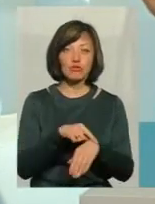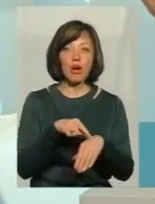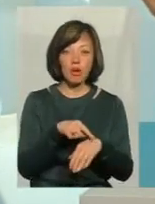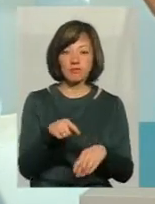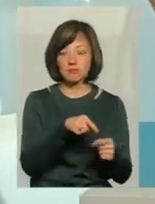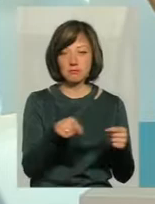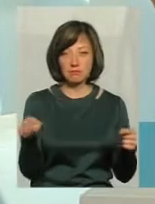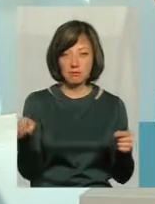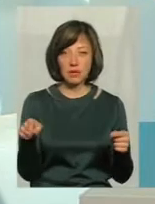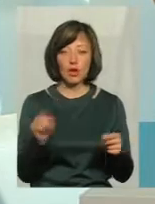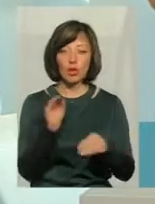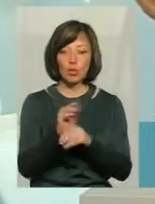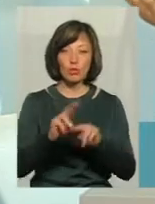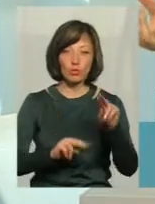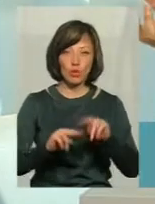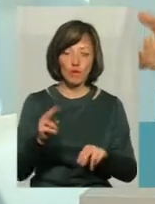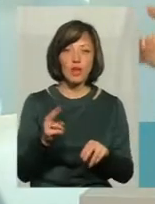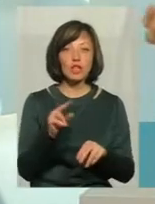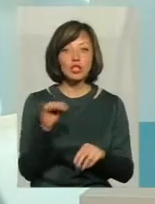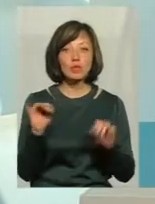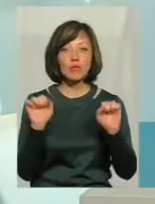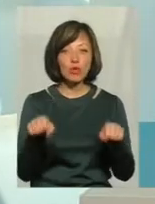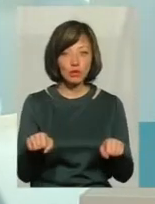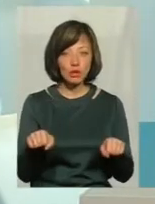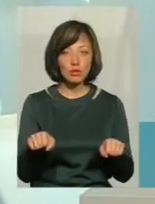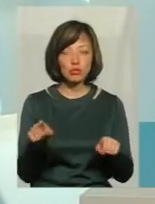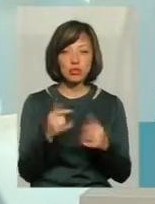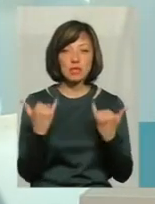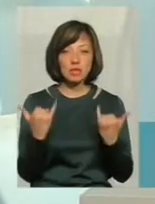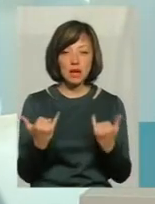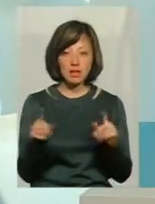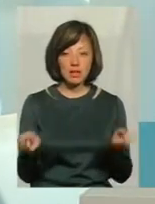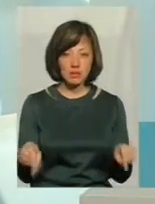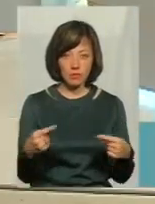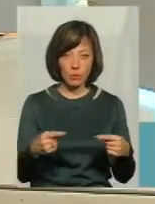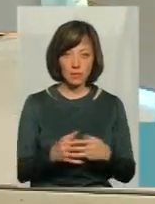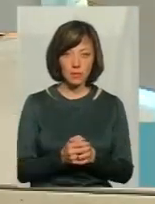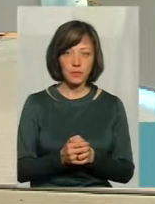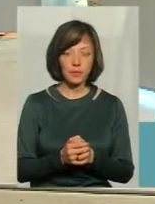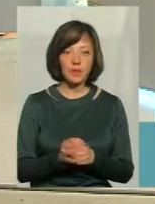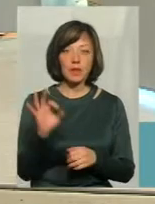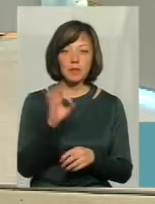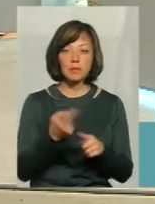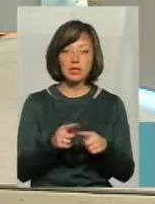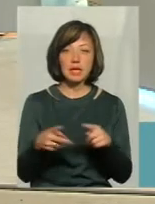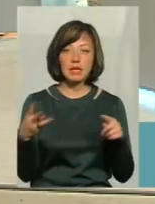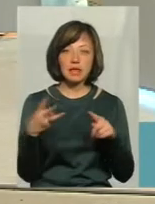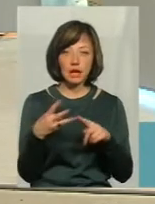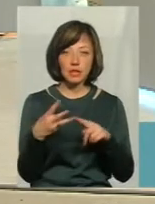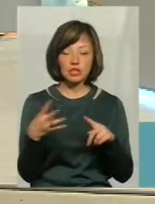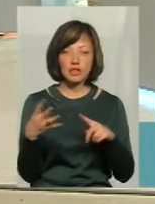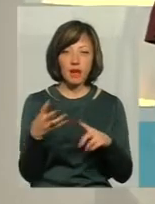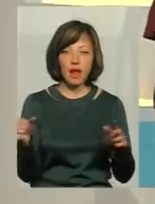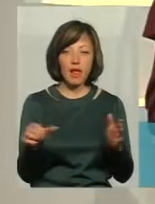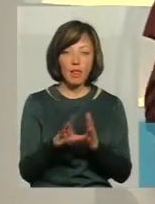до добудови цих блоків, чи можна їх буде накласти на те, що вже зараз створили. До речі, про цей 3-4 енергоблок я також